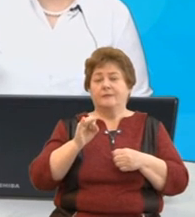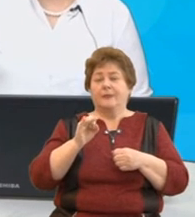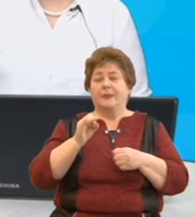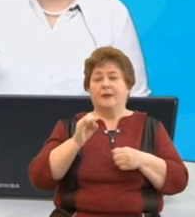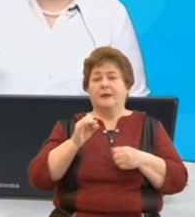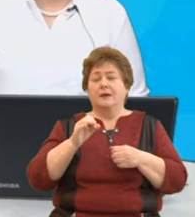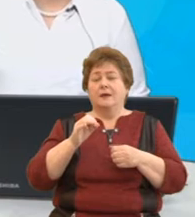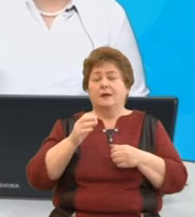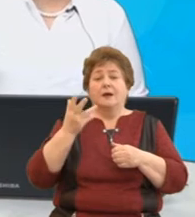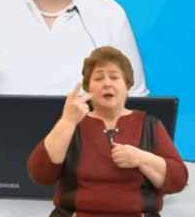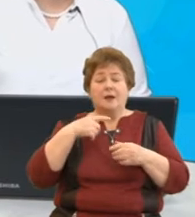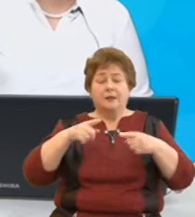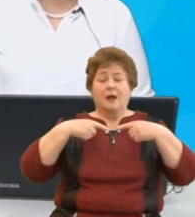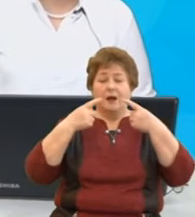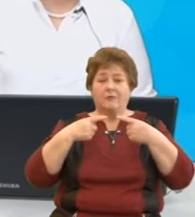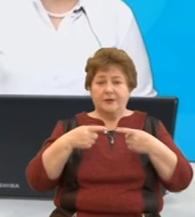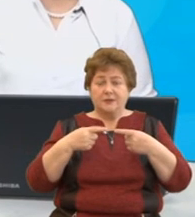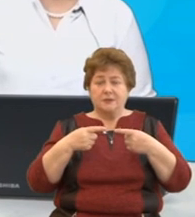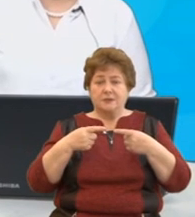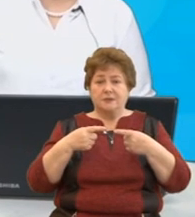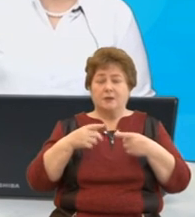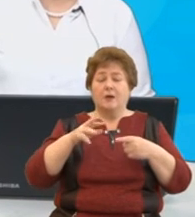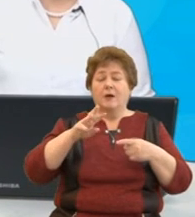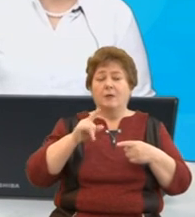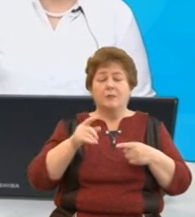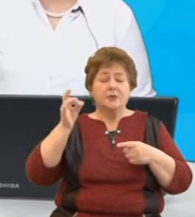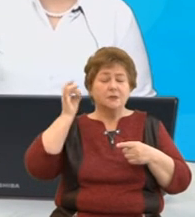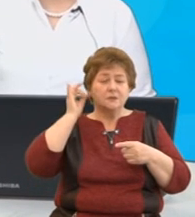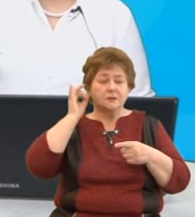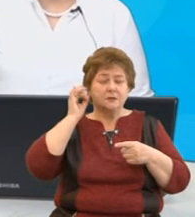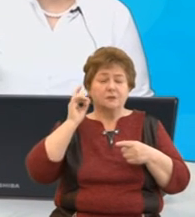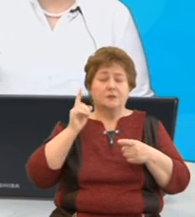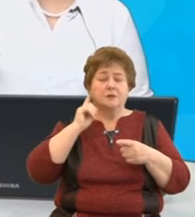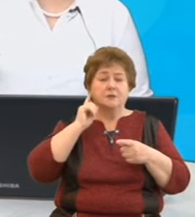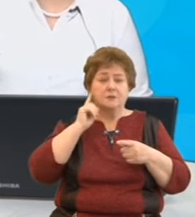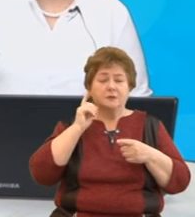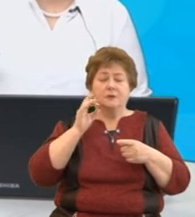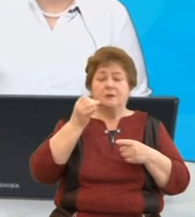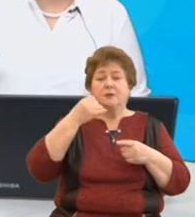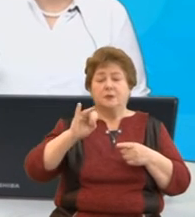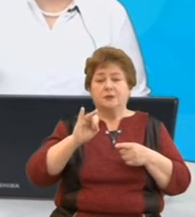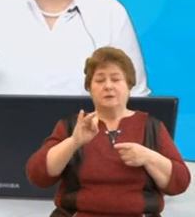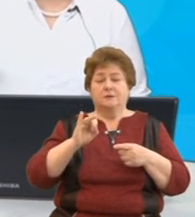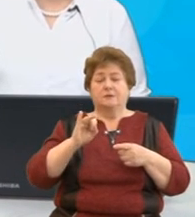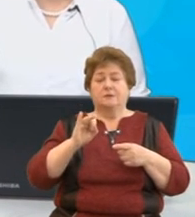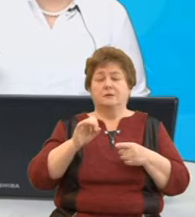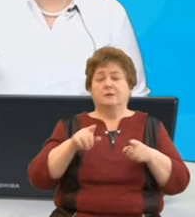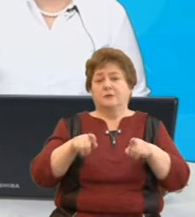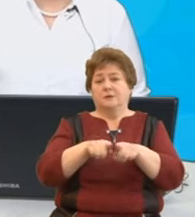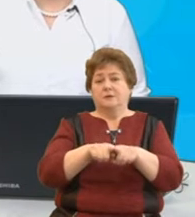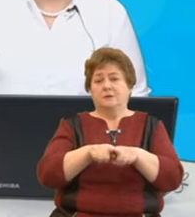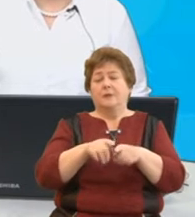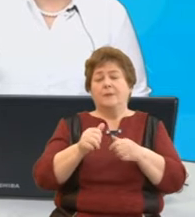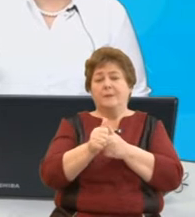пропрыг при произношении мы слышим звук и как раз